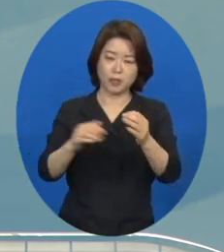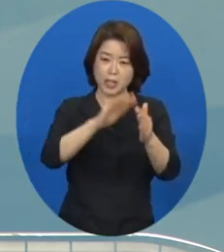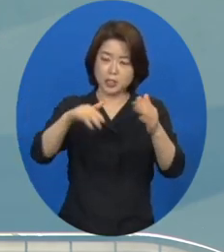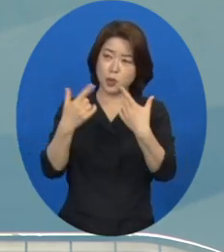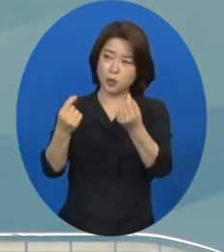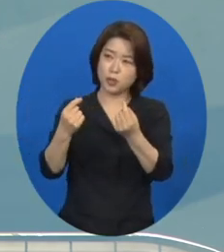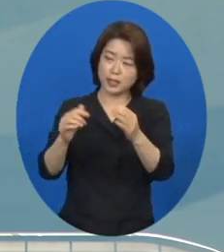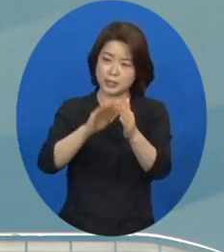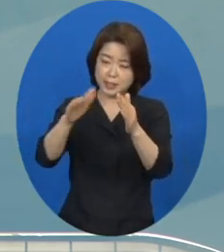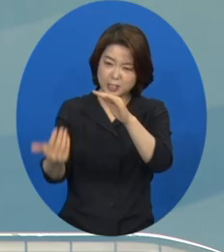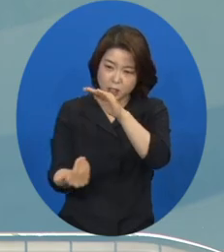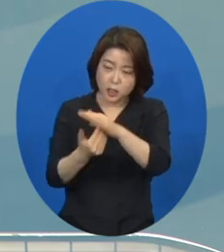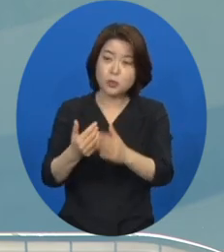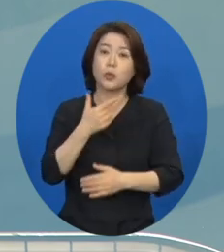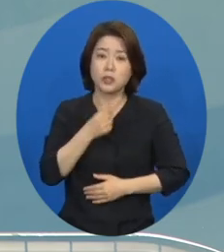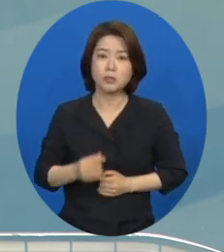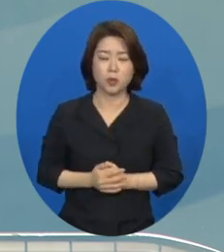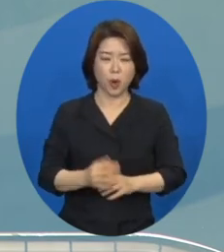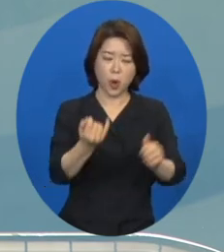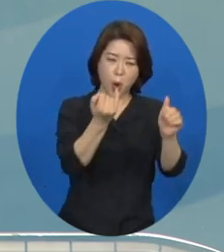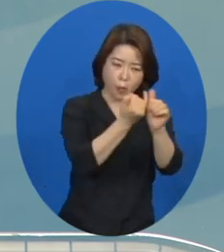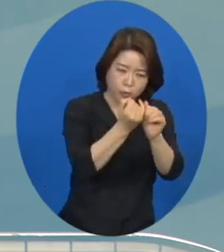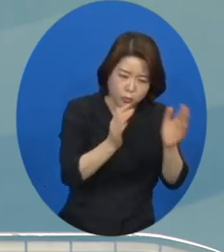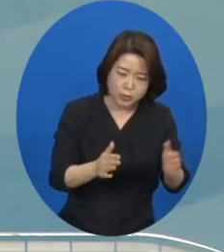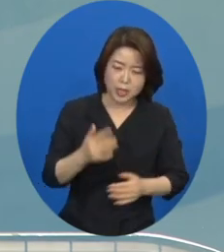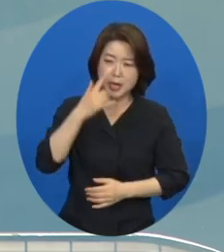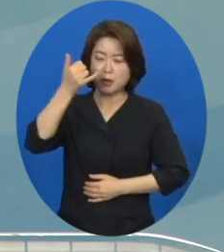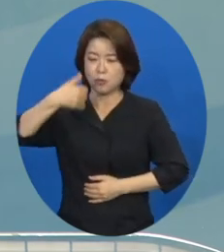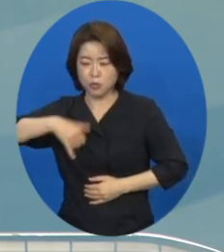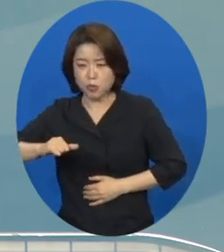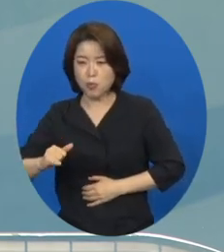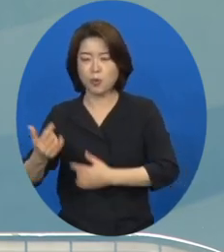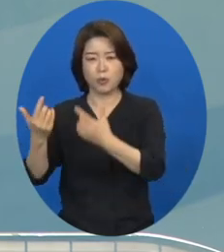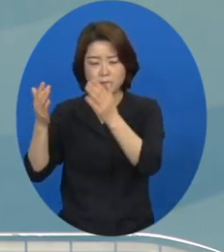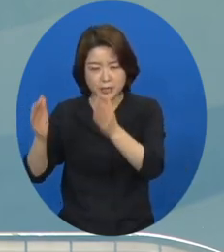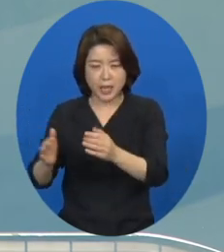이루고 살고 싶잖아요. 부부 사이에, 부모 자녀 사이에, 형제 사이에.